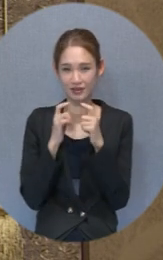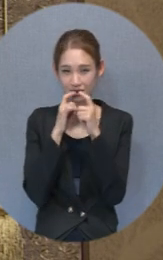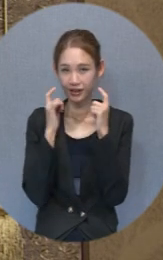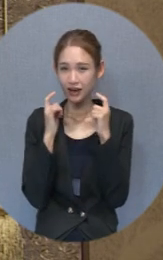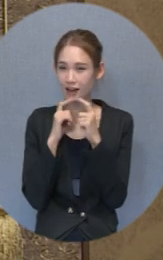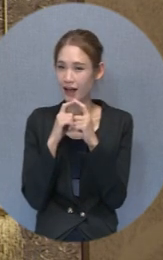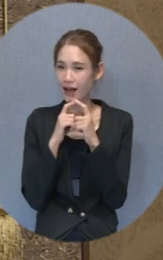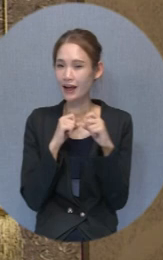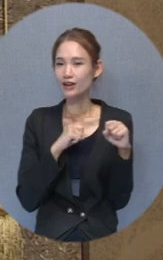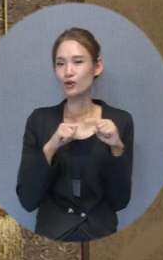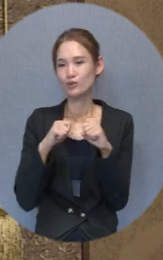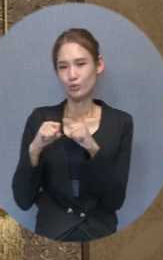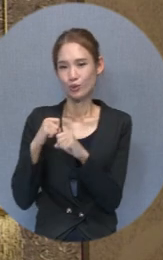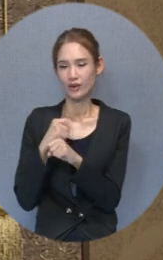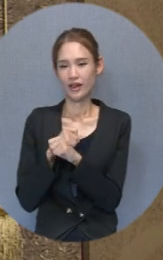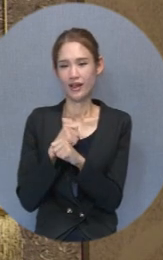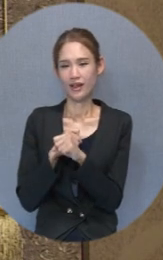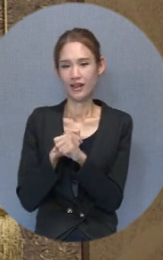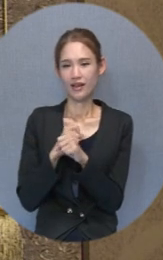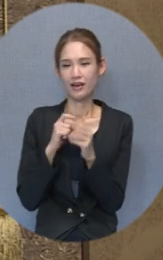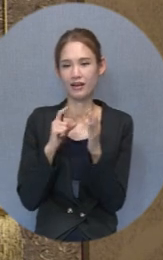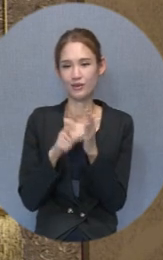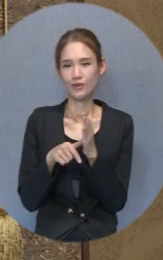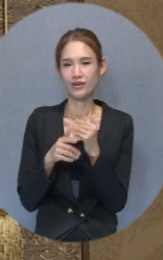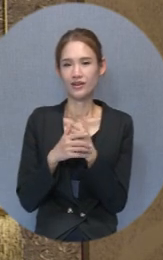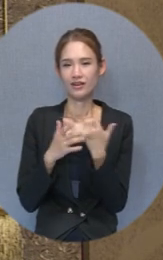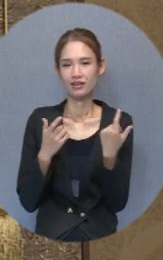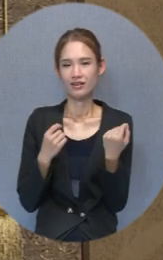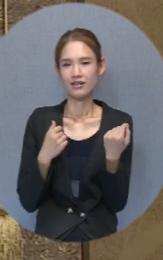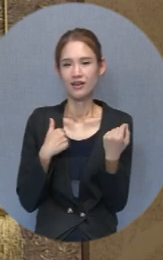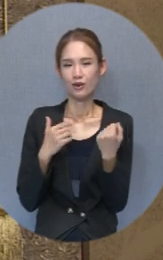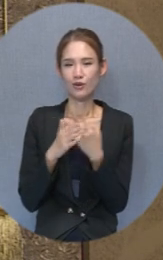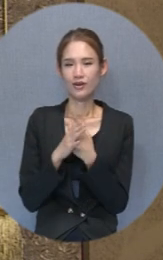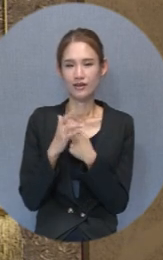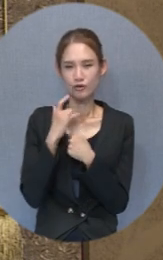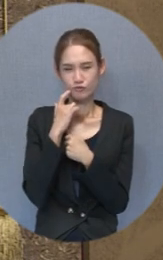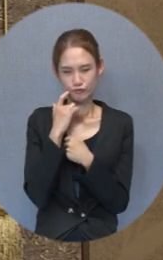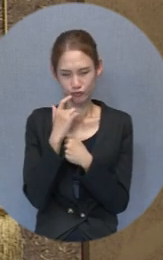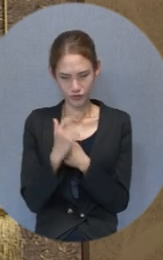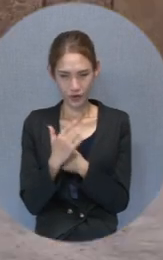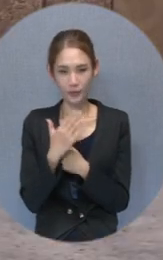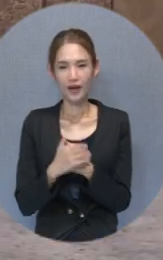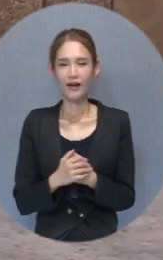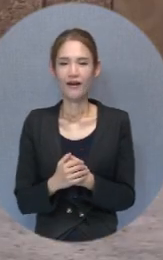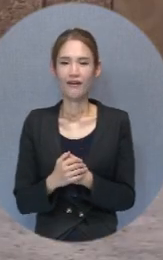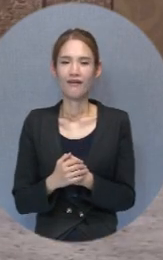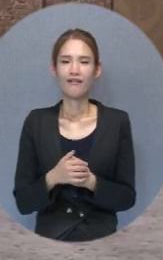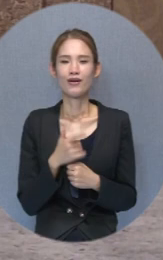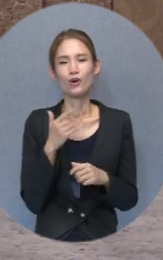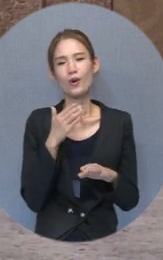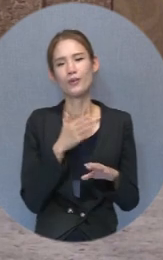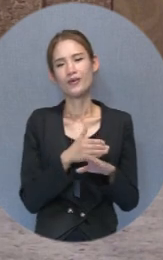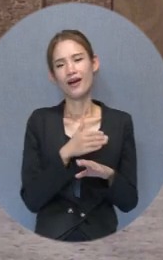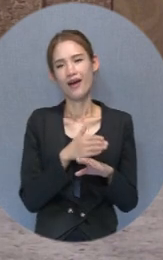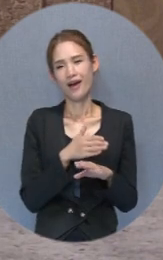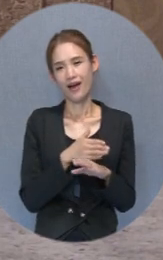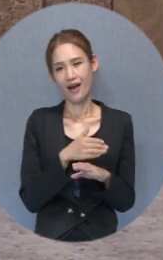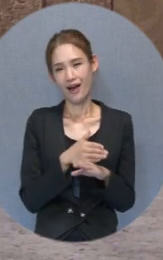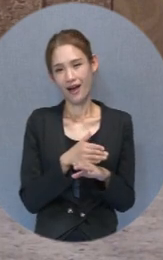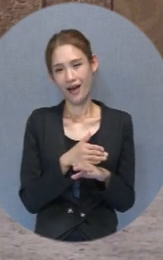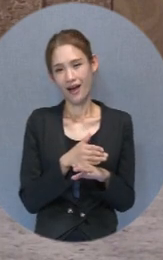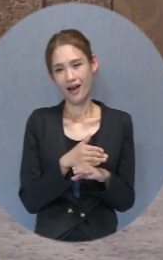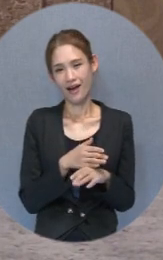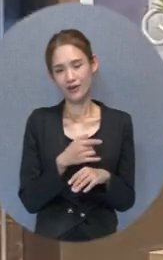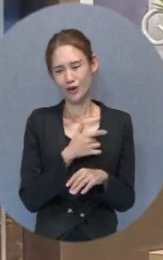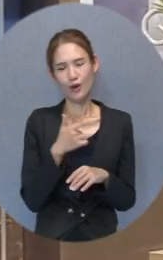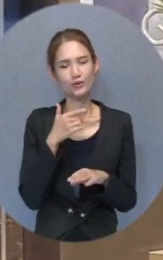이제 개인적인 봉사활동 할 때에 그래서 지속적으로 할 수 있었던 것 같아요. 정말 감사한 마음들이 네, 아닐 수가